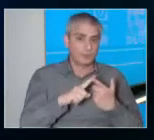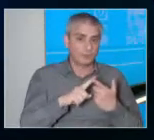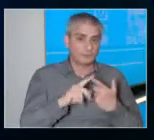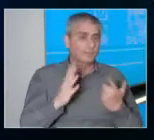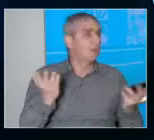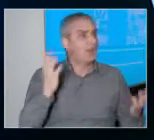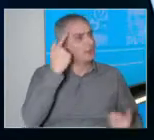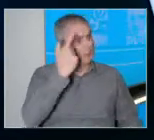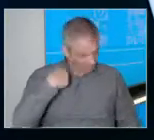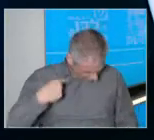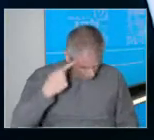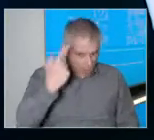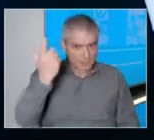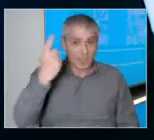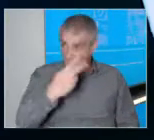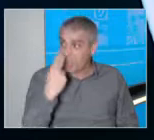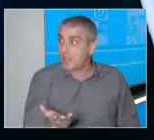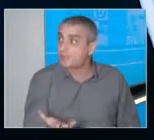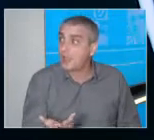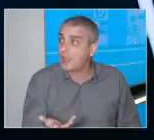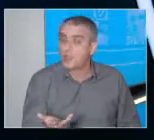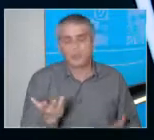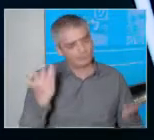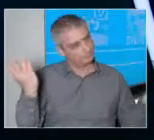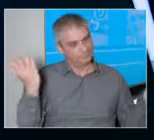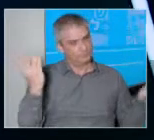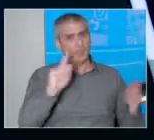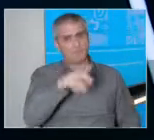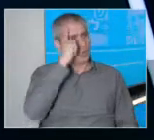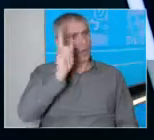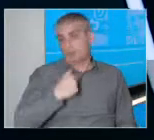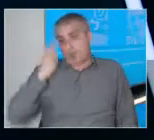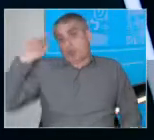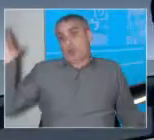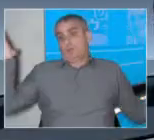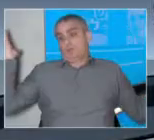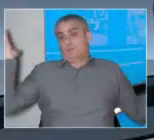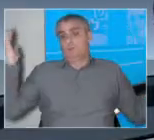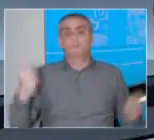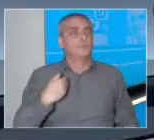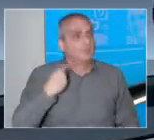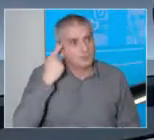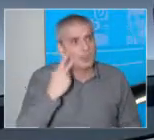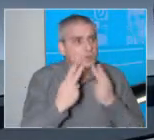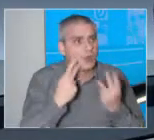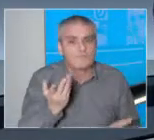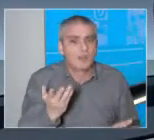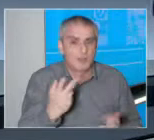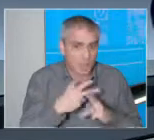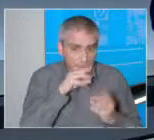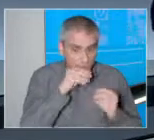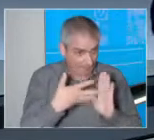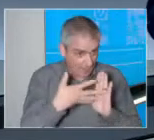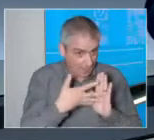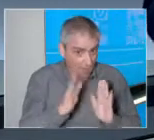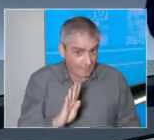יודע? אני יודע, בראתי, בדקתי. אתה ראית? מה בדקת? אתה גם לא ראית, אז איך אתה מדבר? אני יודע, אבל זה שווה בדיקה. אבל אני יודע את התגובות הרשמיות שלהם. מה, רק כשמדברים על